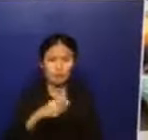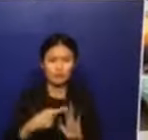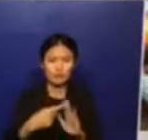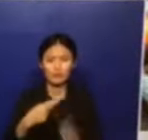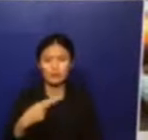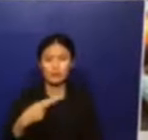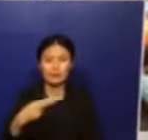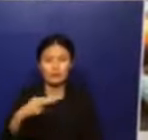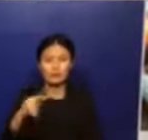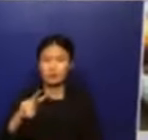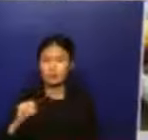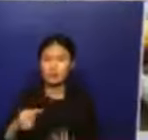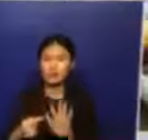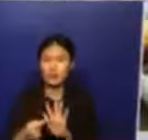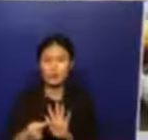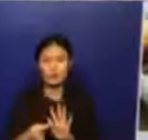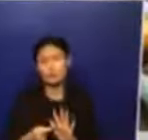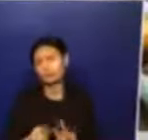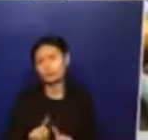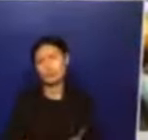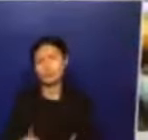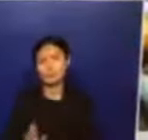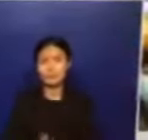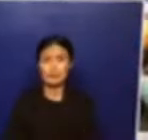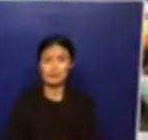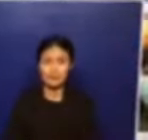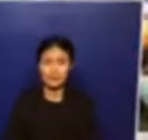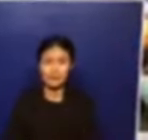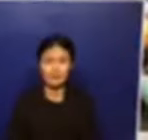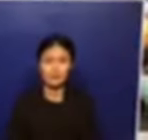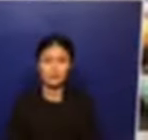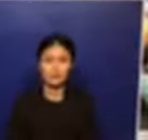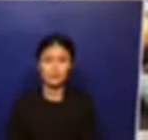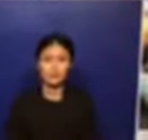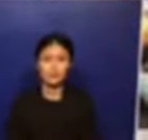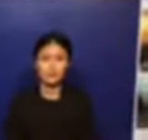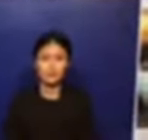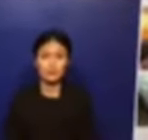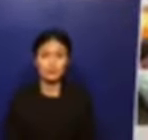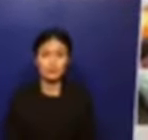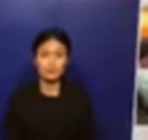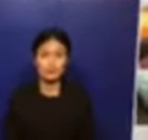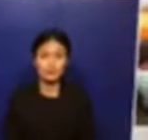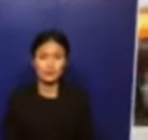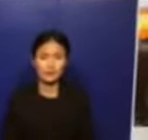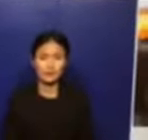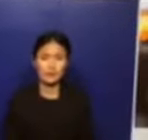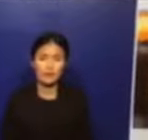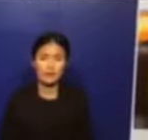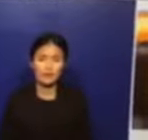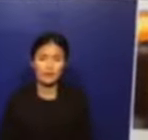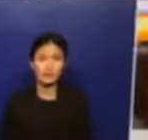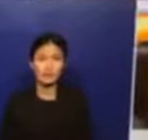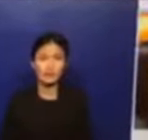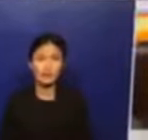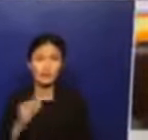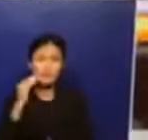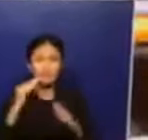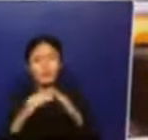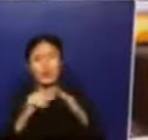ท่านประธานคะสำหรับเรื่องความปริศนาดำมืดของบ้านของท่านนะคะ